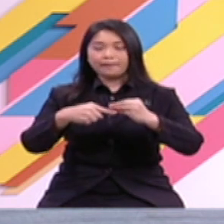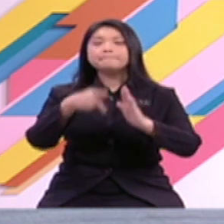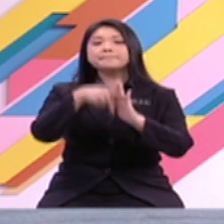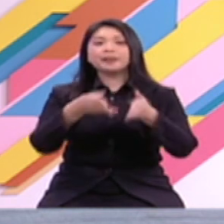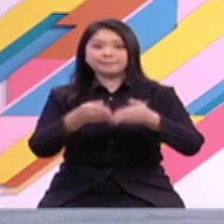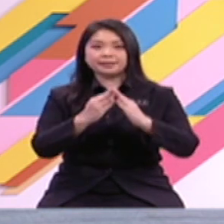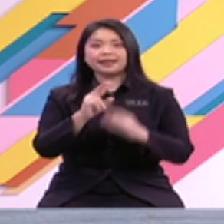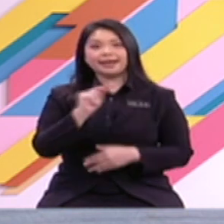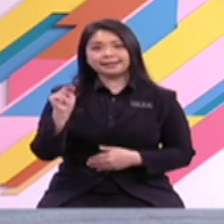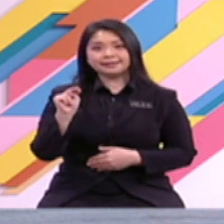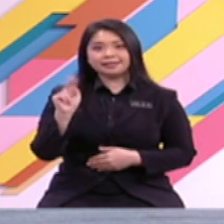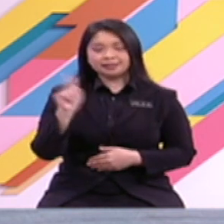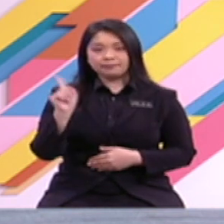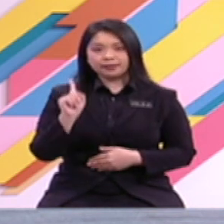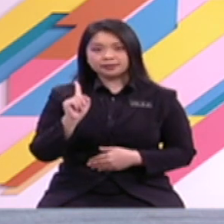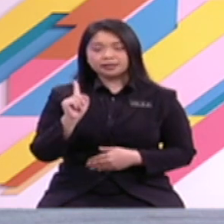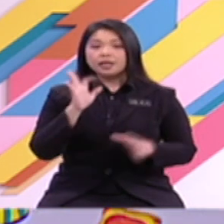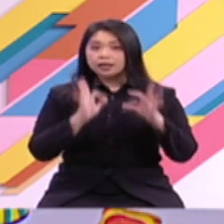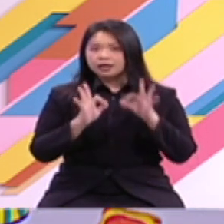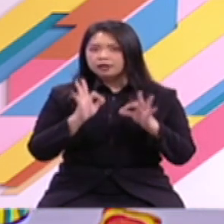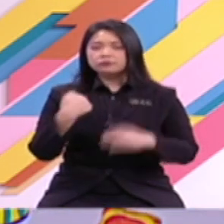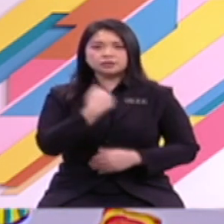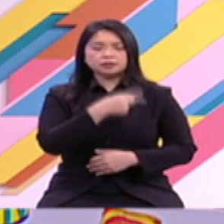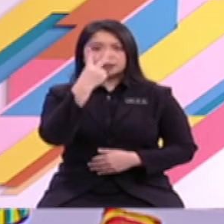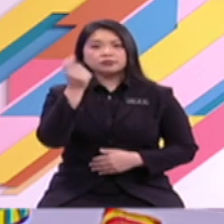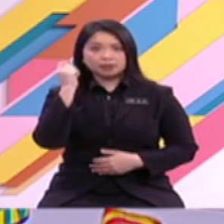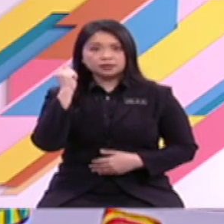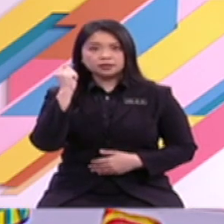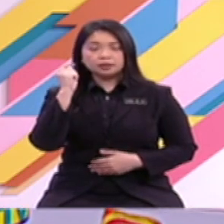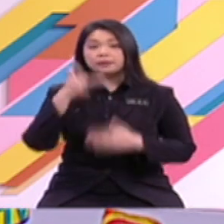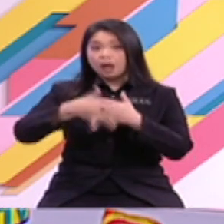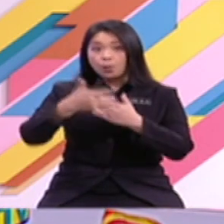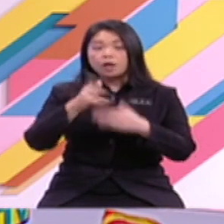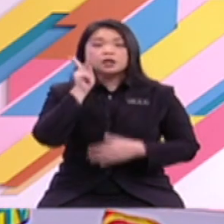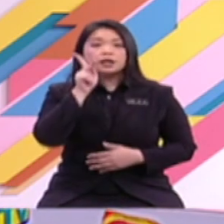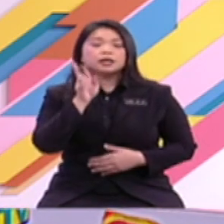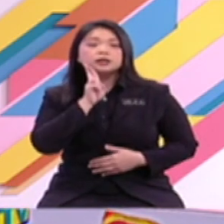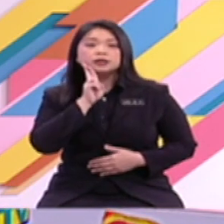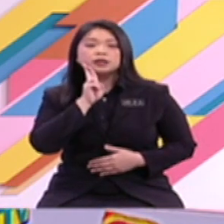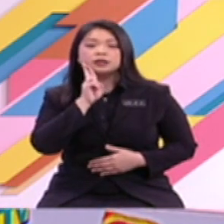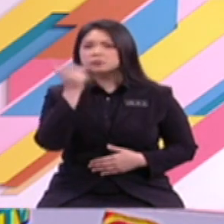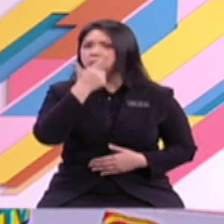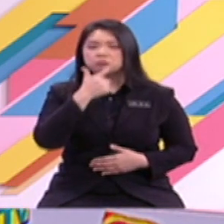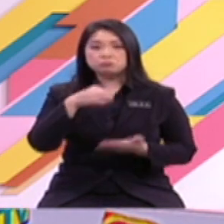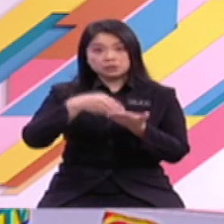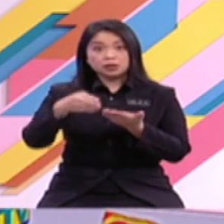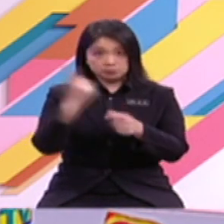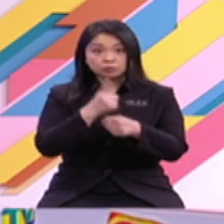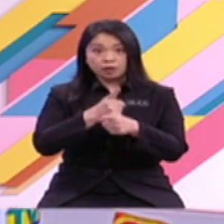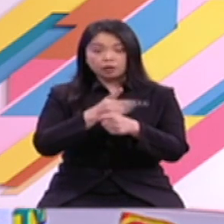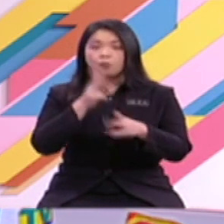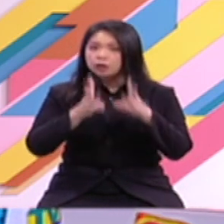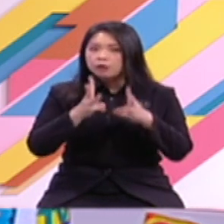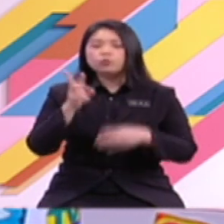Oke dimana kalau ketemu tadi faceprint ke awal Linud anak beli sebab ditanami walaupun kita berkenan